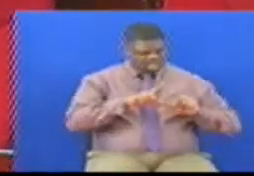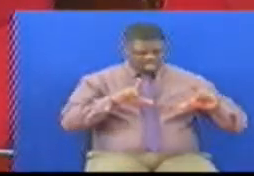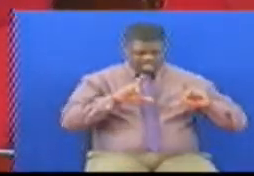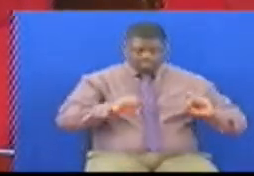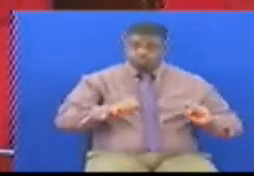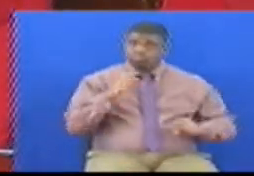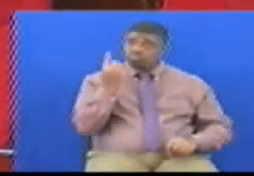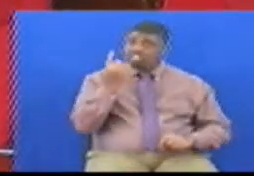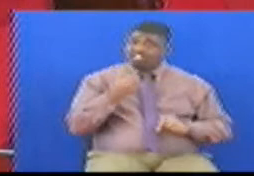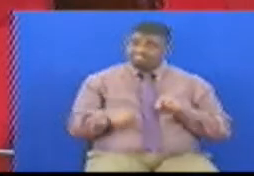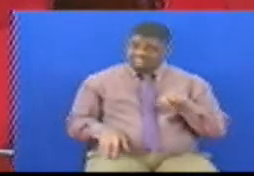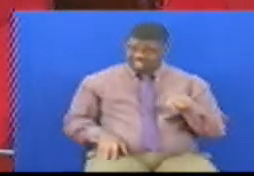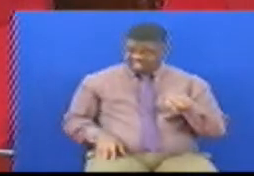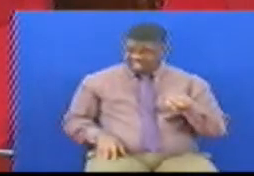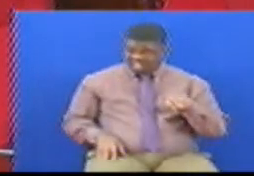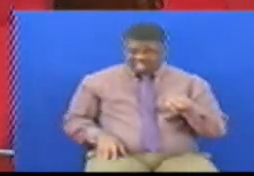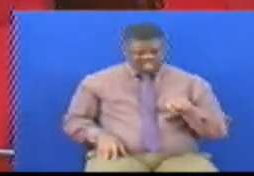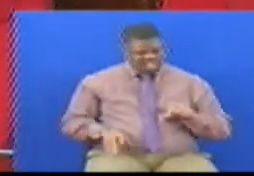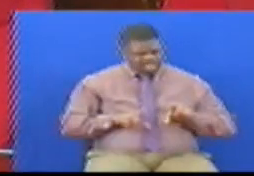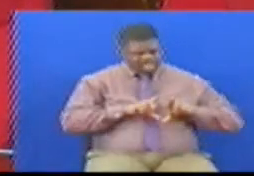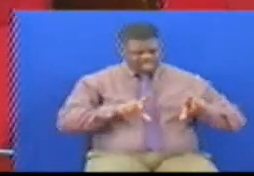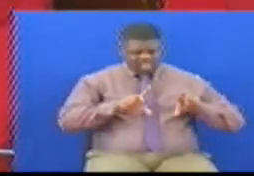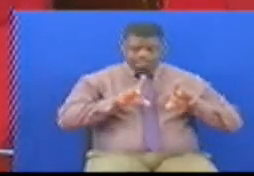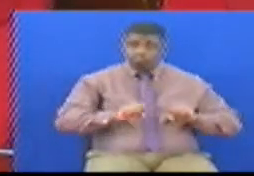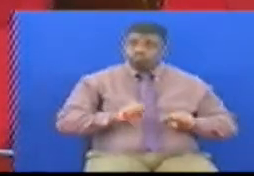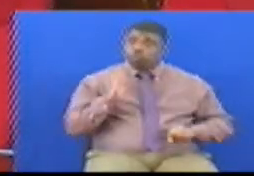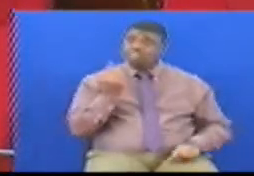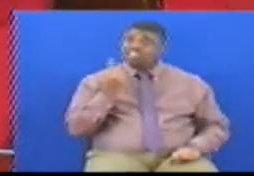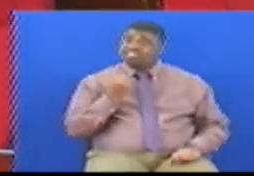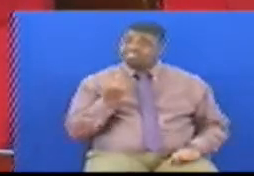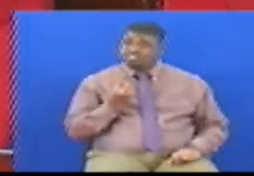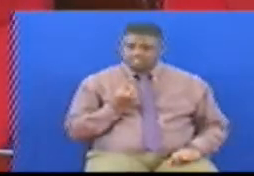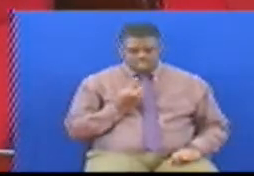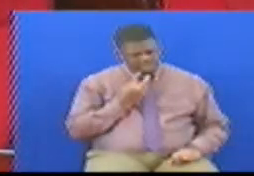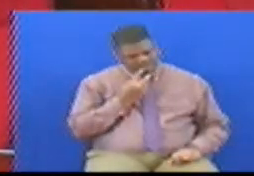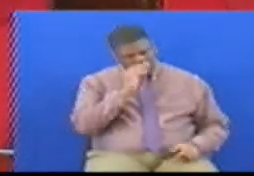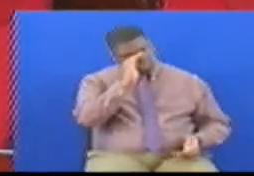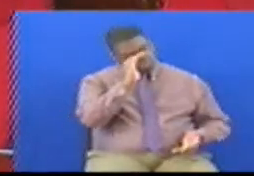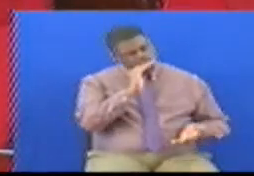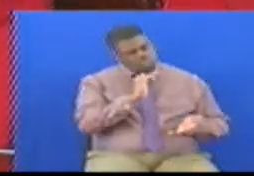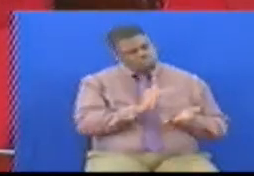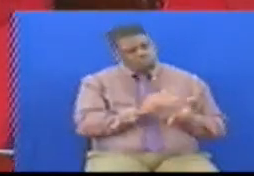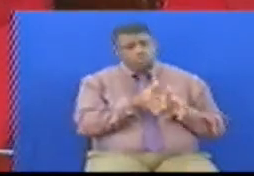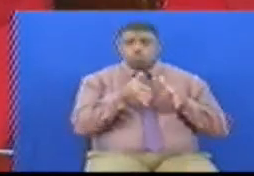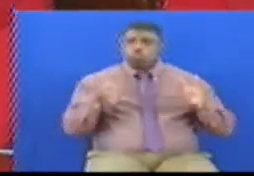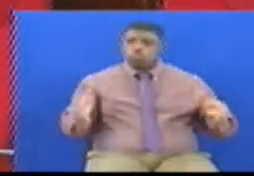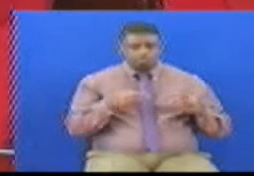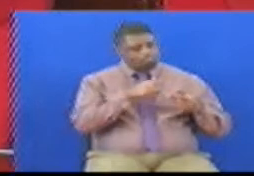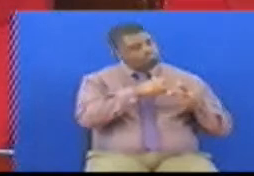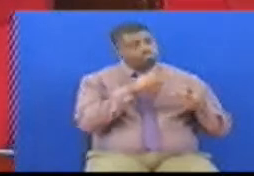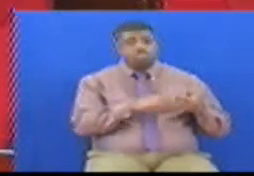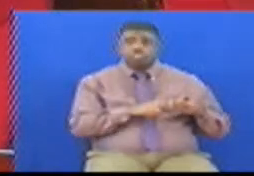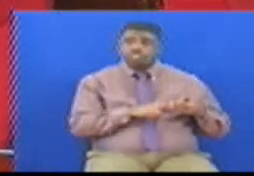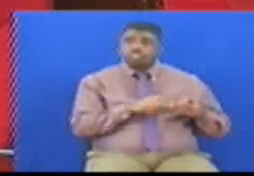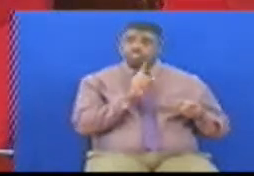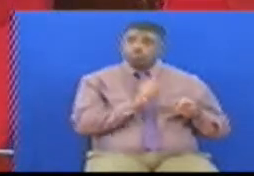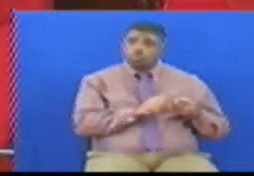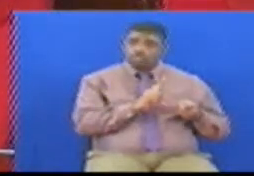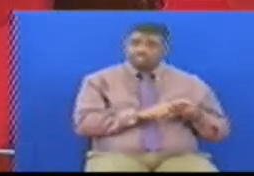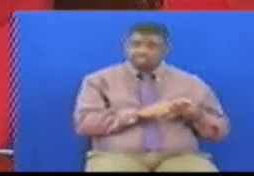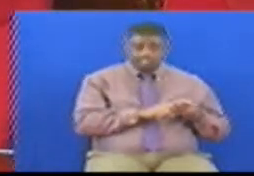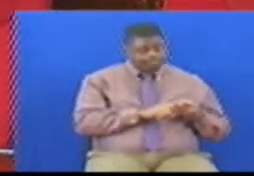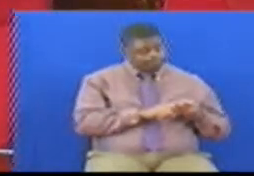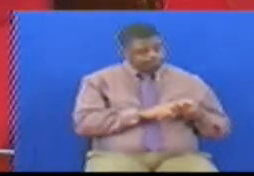CAG kuhusu mamlaka ya vitambulisho vya taifa NIDA umebaini mapungufu katika maeneo makubwa mawili. Maeneo hayo ni maeneo yenye